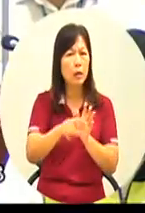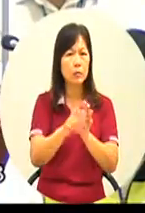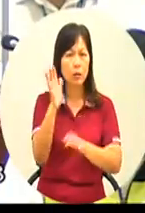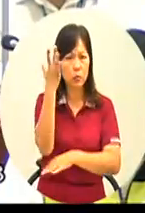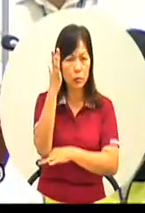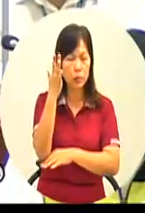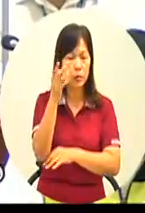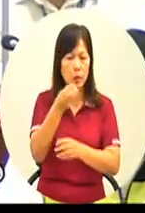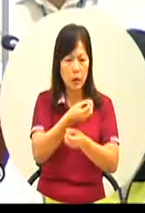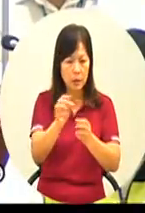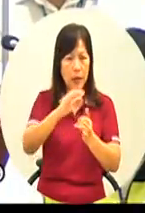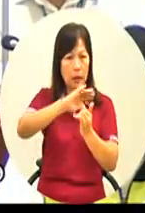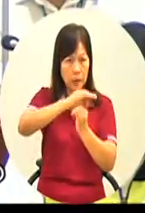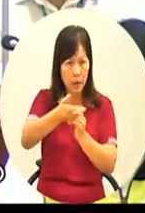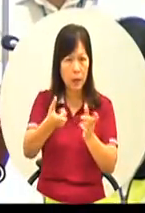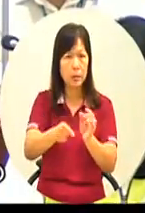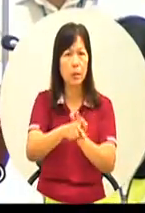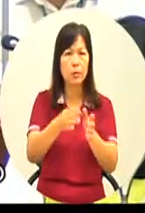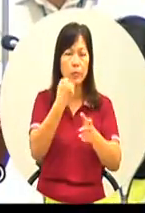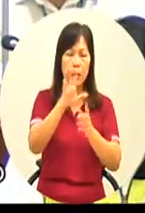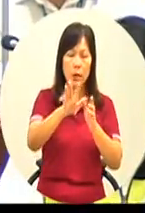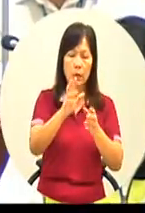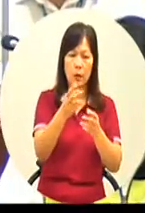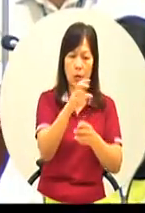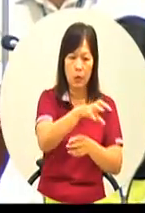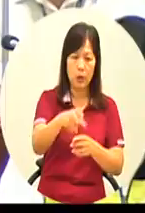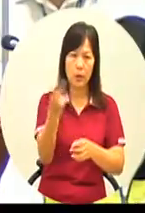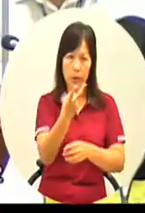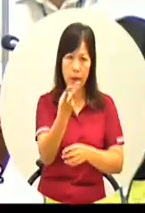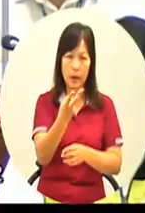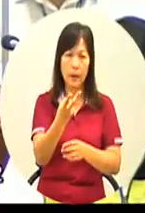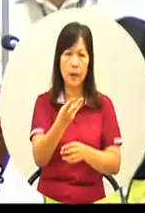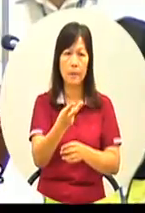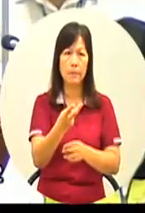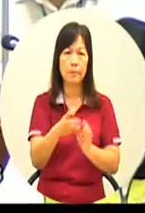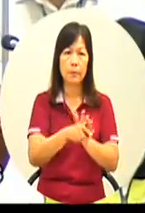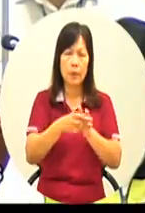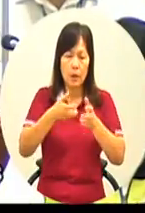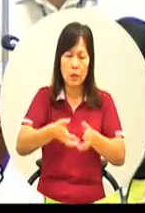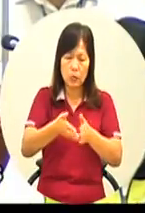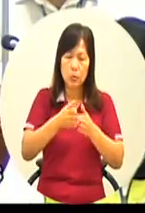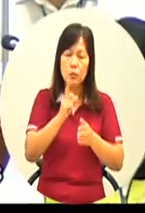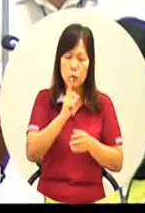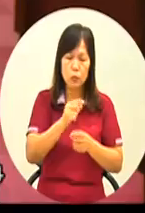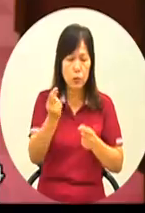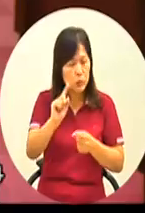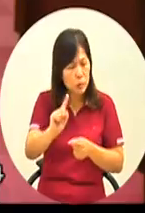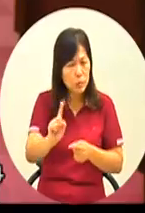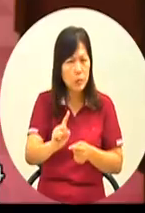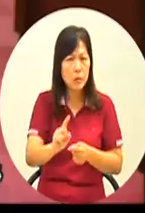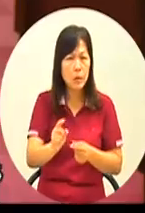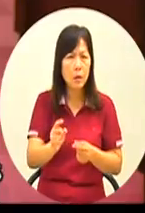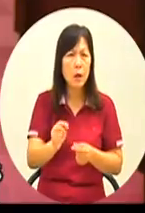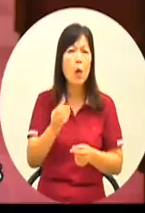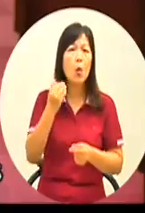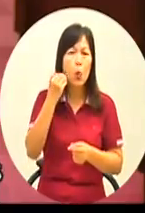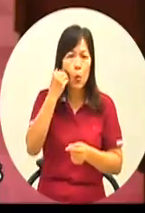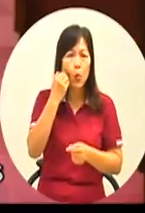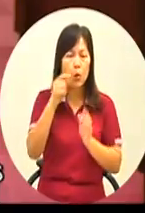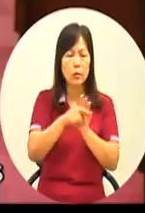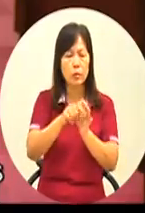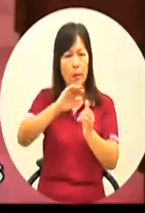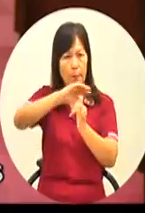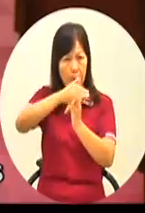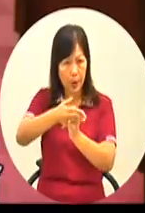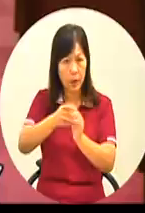葬。树撒葬从阮的埔园，阮家有两个所在，埔园甲 第三。你就两点回答，我即摆咧讲的意思对不对吼？就是讲，如果你在了啦，对不